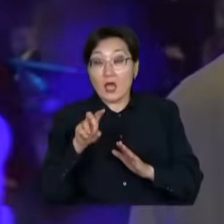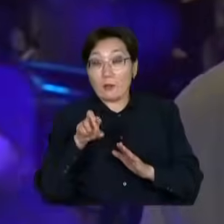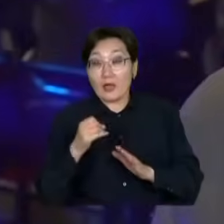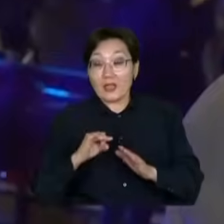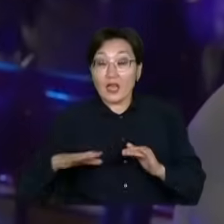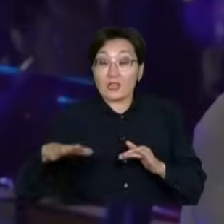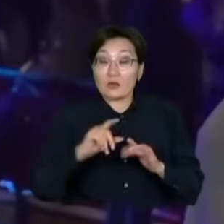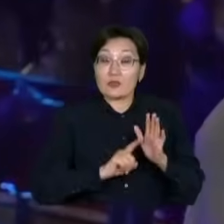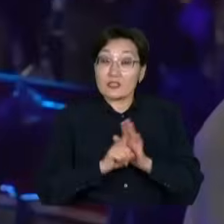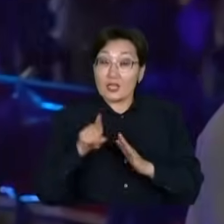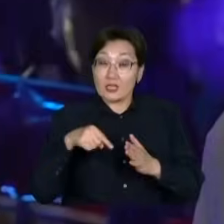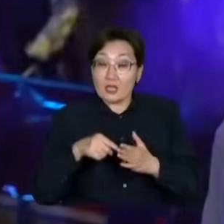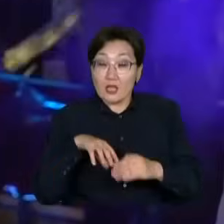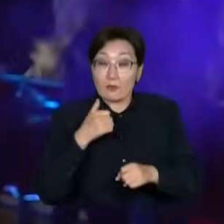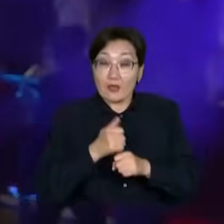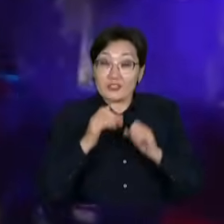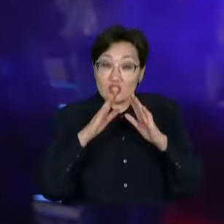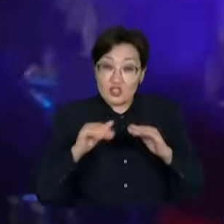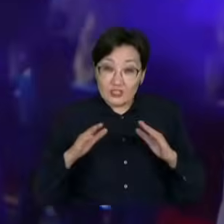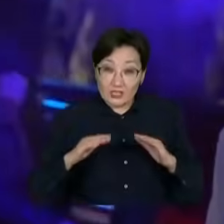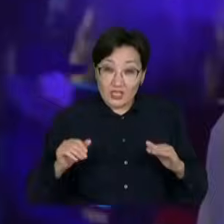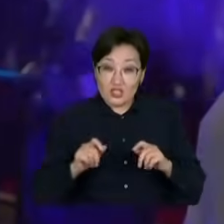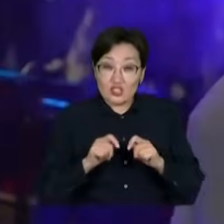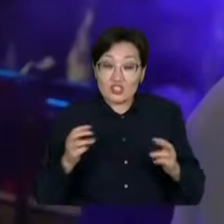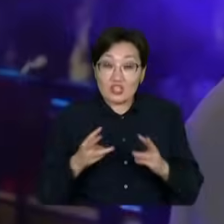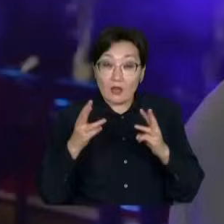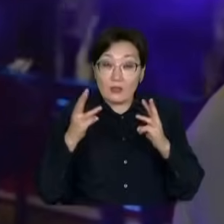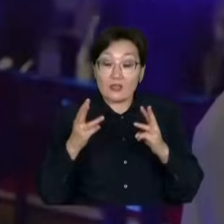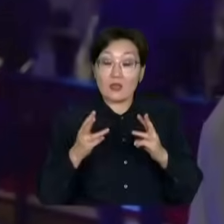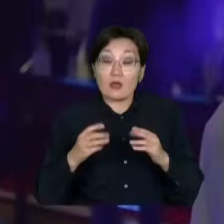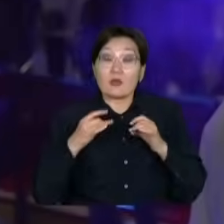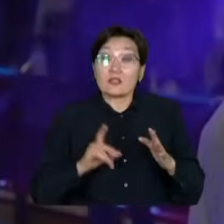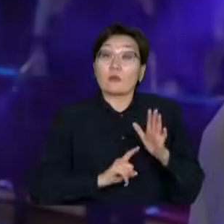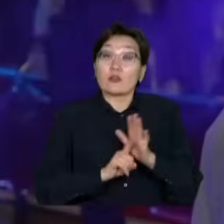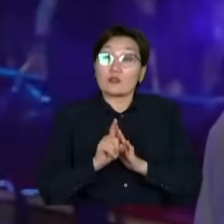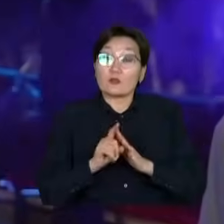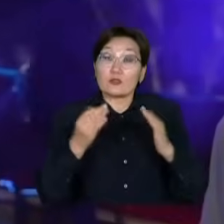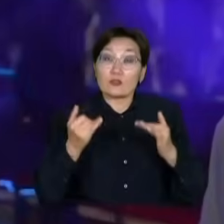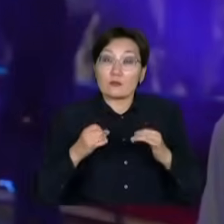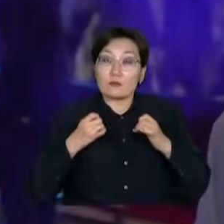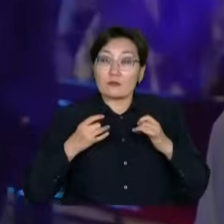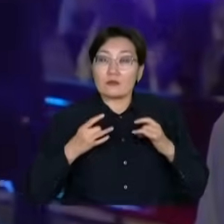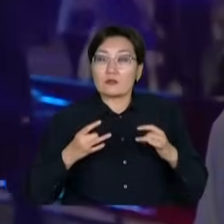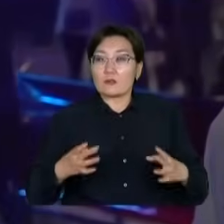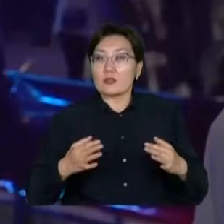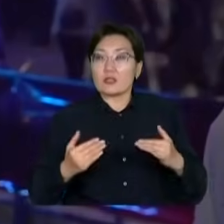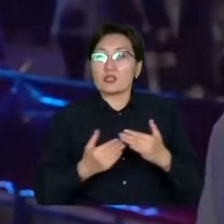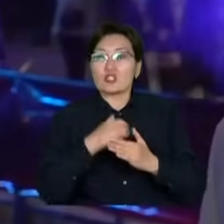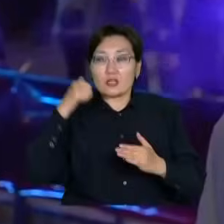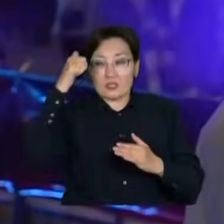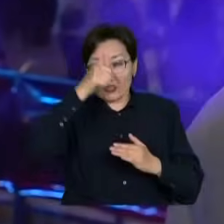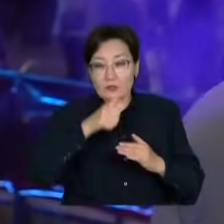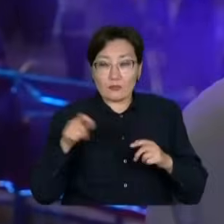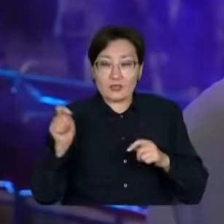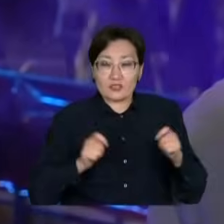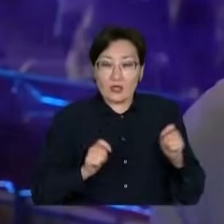отыр. Қаламыздың бас шыршасын жақтық. Бүгінгі бұл мерекелік жаңа жылдық